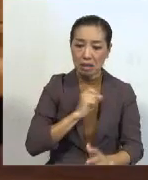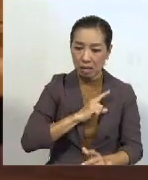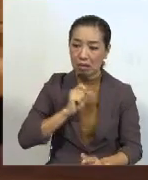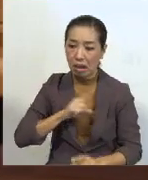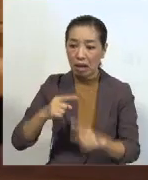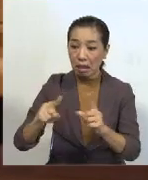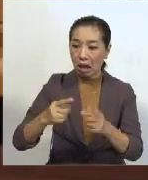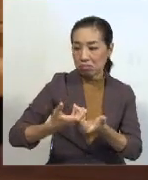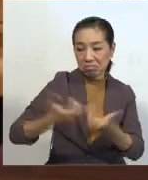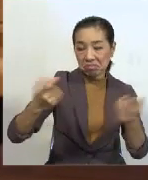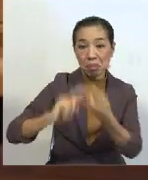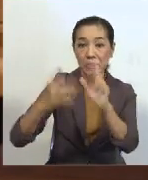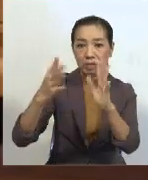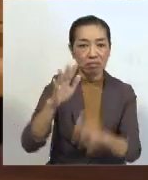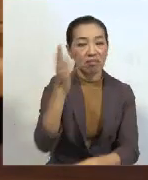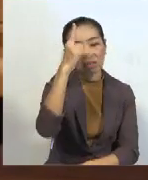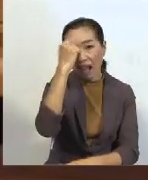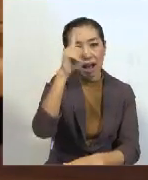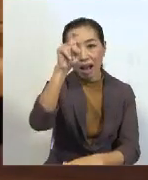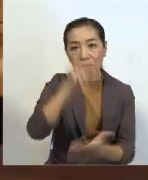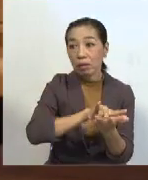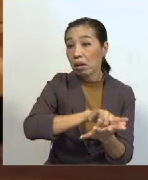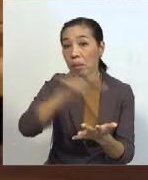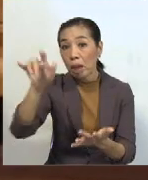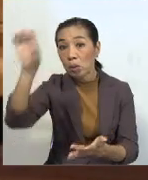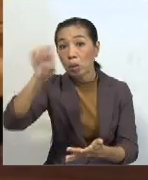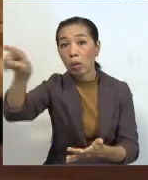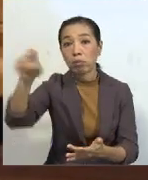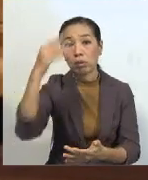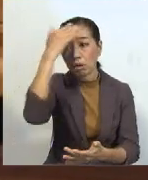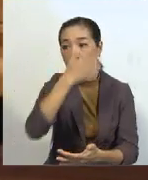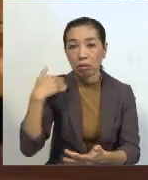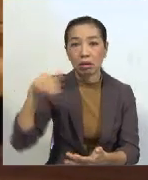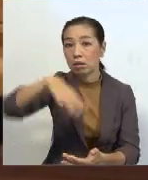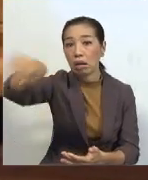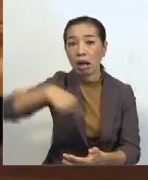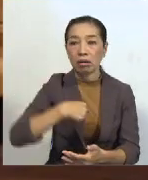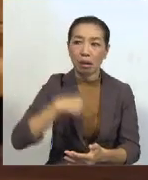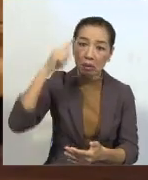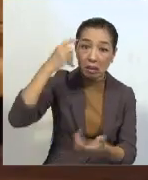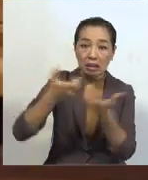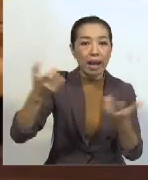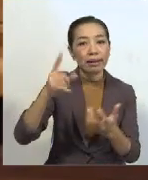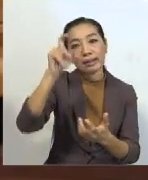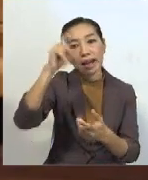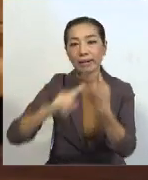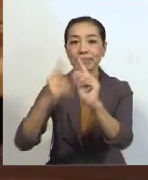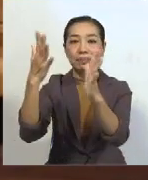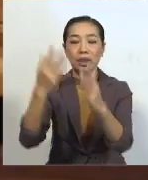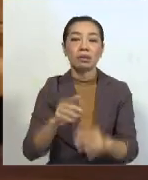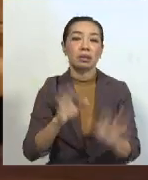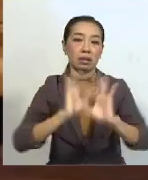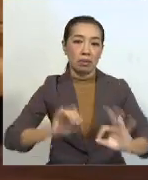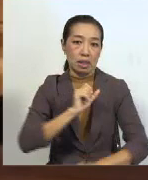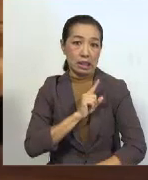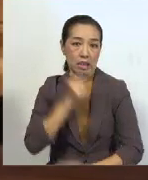ปยุโรปเนี่ยคุณจะมีเพื่อนเลยเพราะเพื่อนคุณเป็นคริสต์เกือบทั้งนั้นเพราะฉะนั้นการที่เป้าหมายทางศาสนาเนี่ยเ